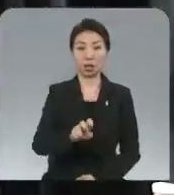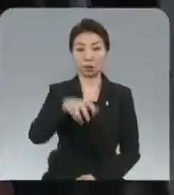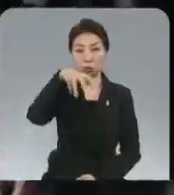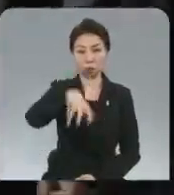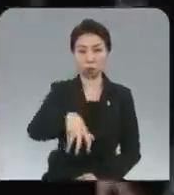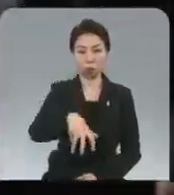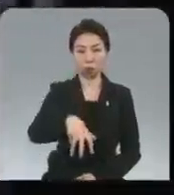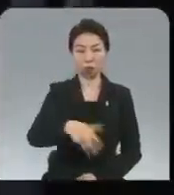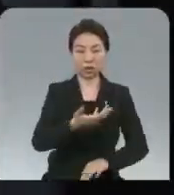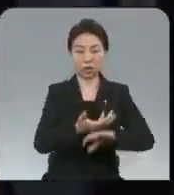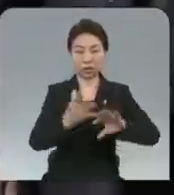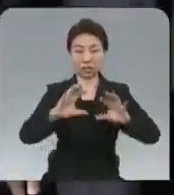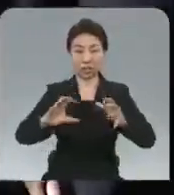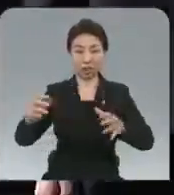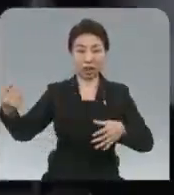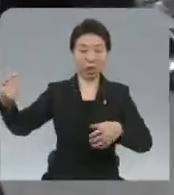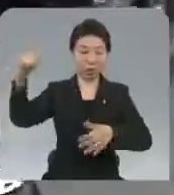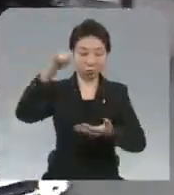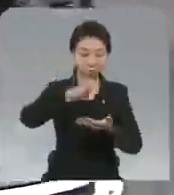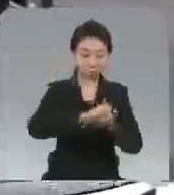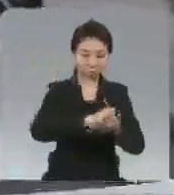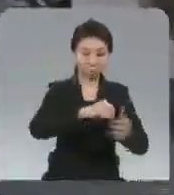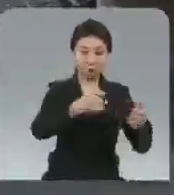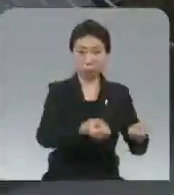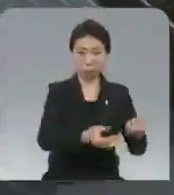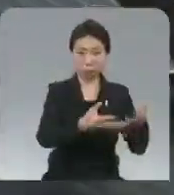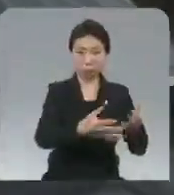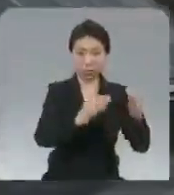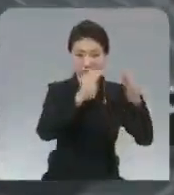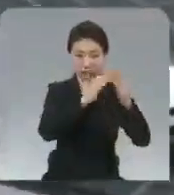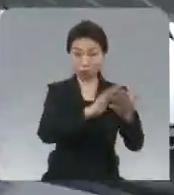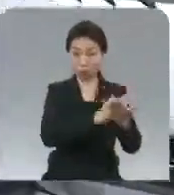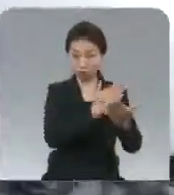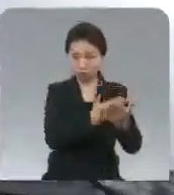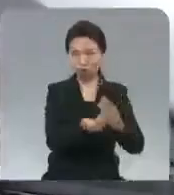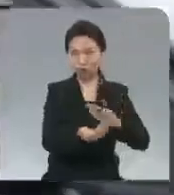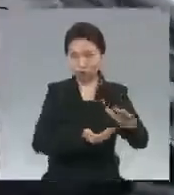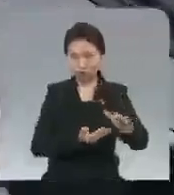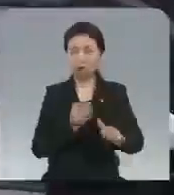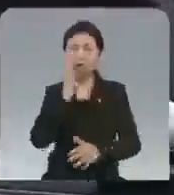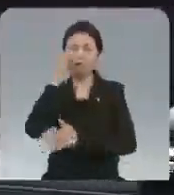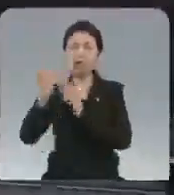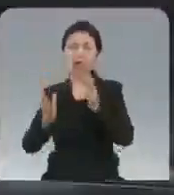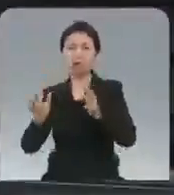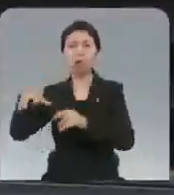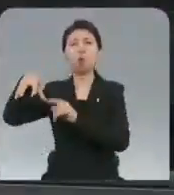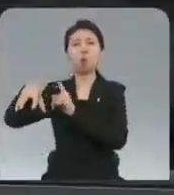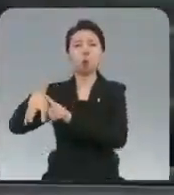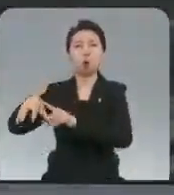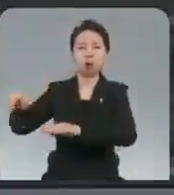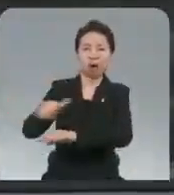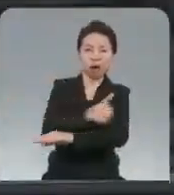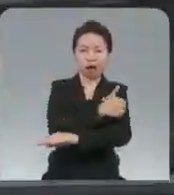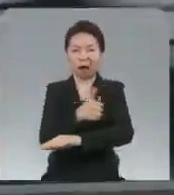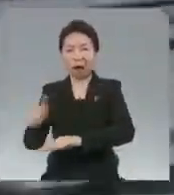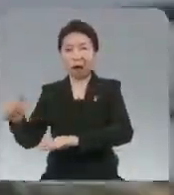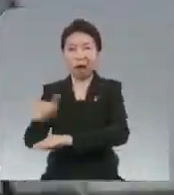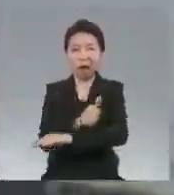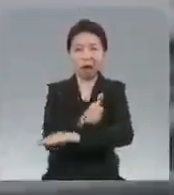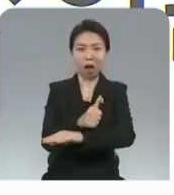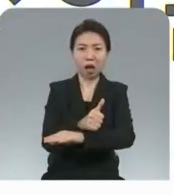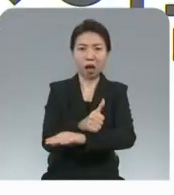пятом этаже здания минобороны в муниципальном округе он сангу куда он решил перевести свою администрацию